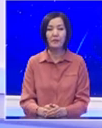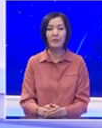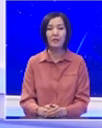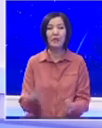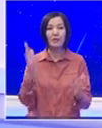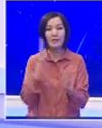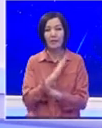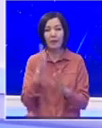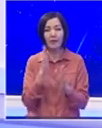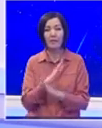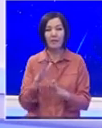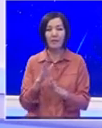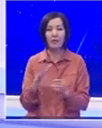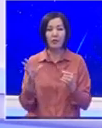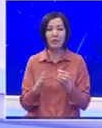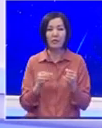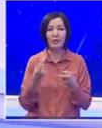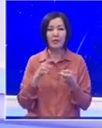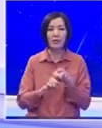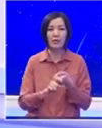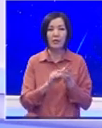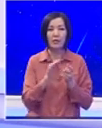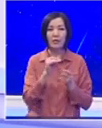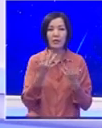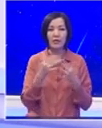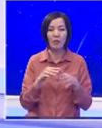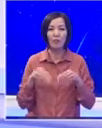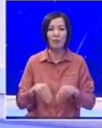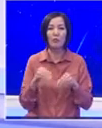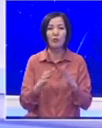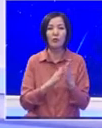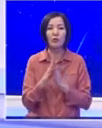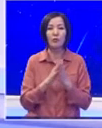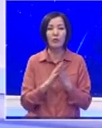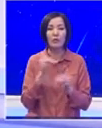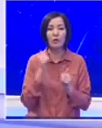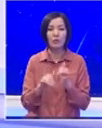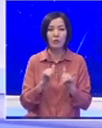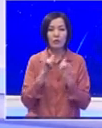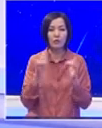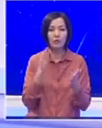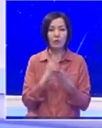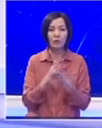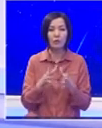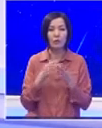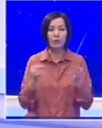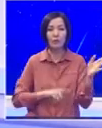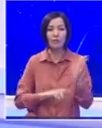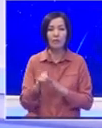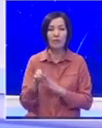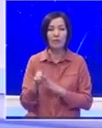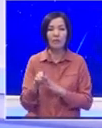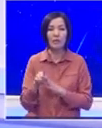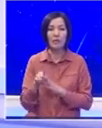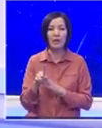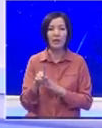Климаты мен топырағына қарай Еле ауданына қарасты Жетіген ауылында бау-бақша мен көкөніс көлемі күн санап көбейіп келеді. Көктем басталғалы диқандар